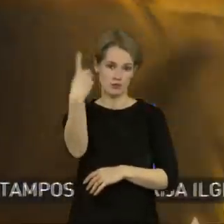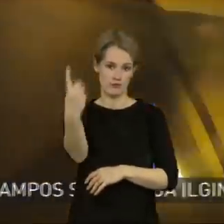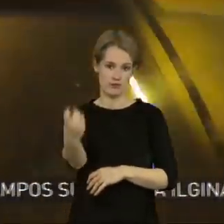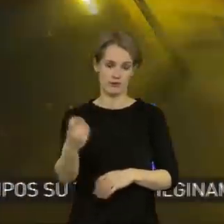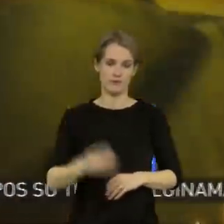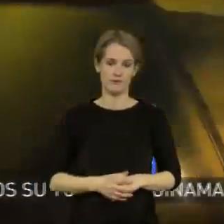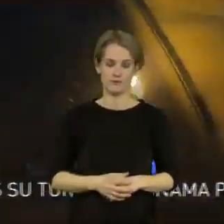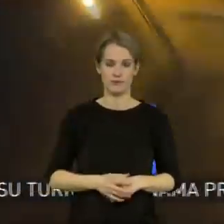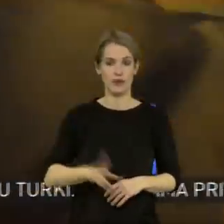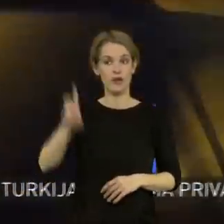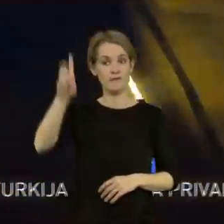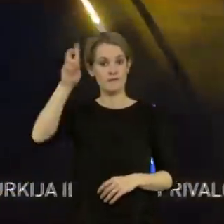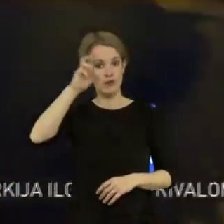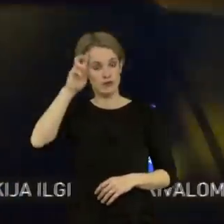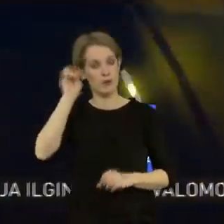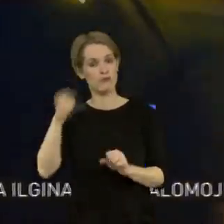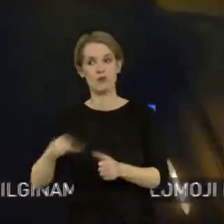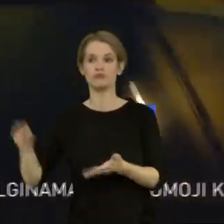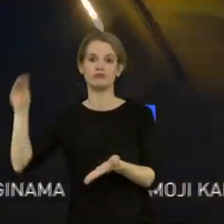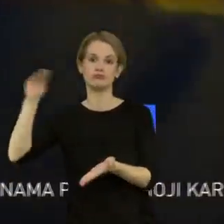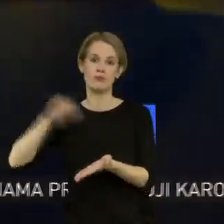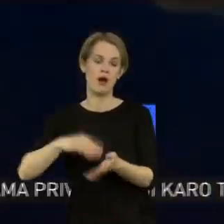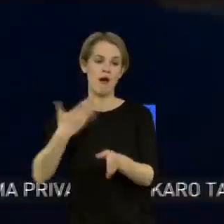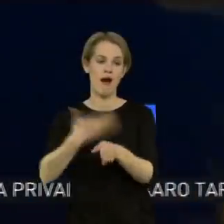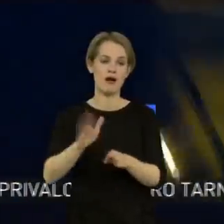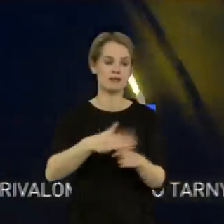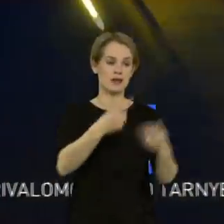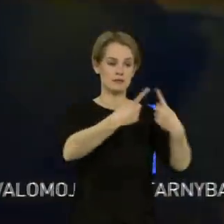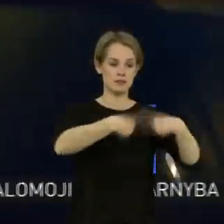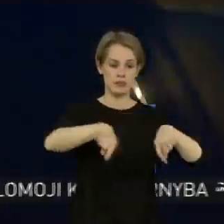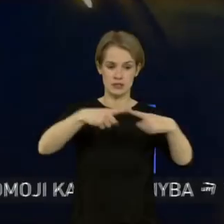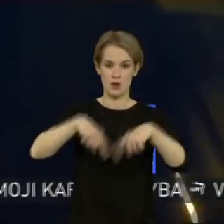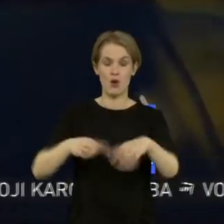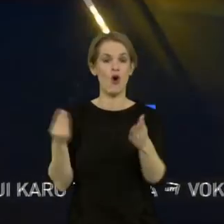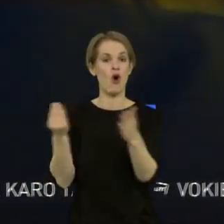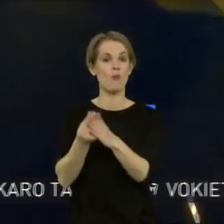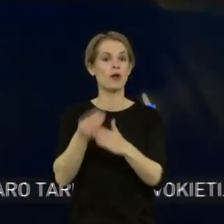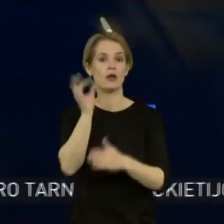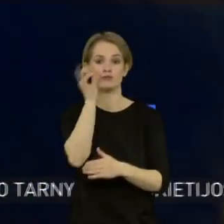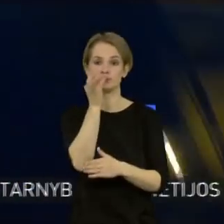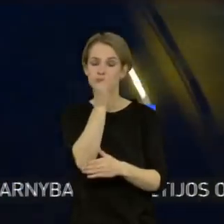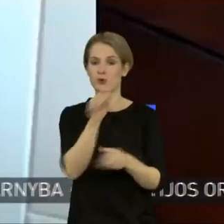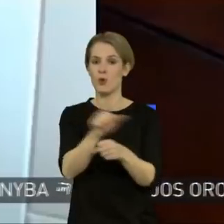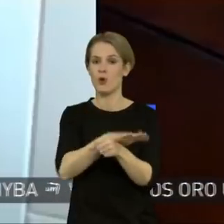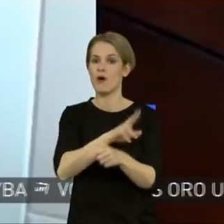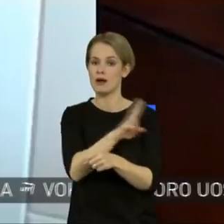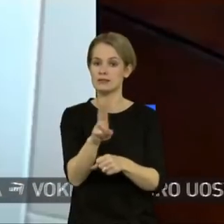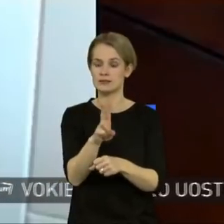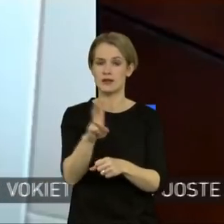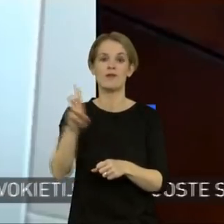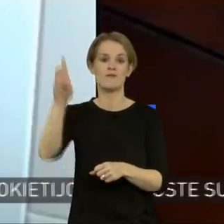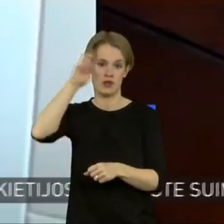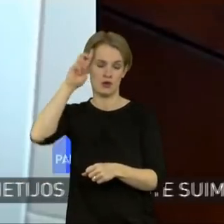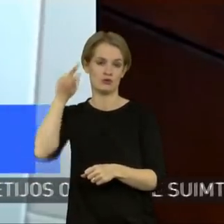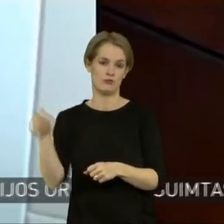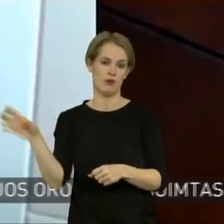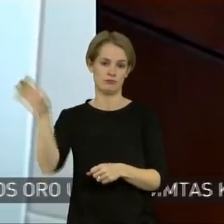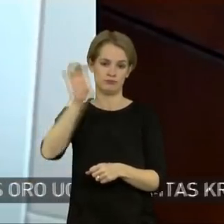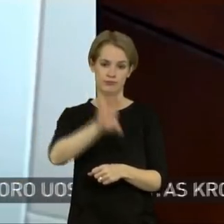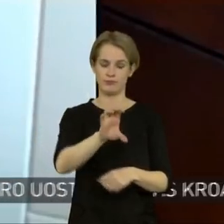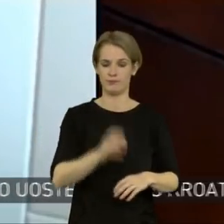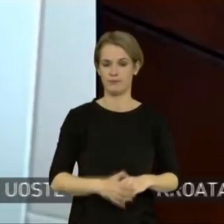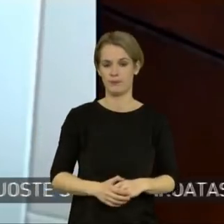vyriausybei nurodyti testuotis atskiriems sektoriams, apmokėtų valstybė. Suteiktų galimybę vyriausybei numatyti atvejus ir tvarką,